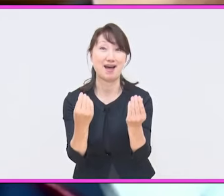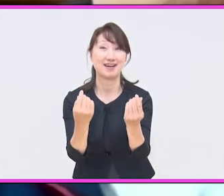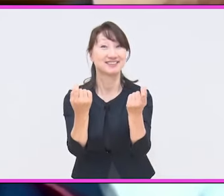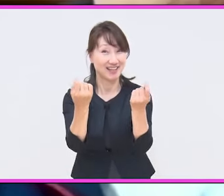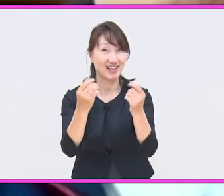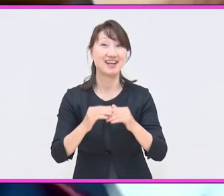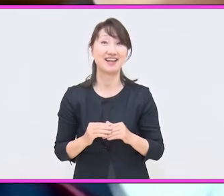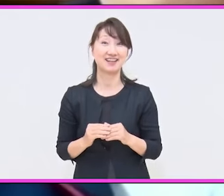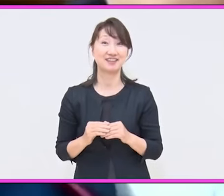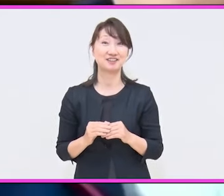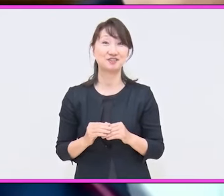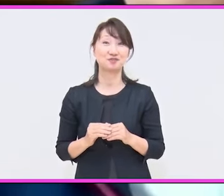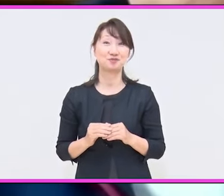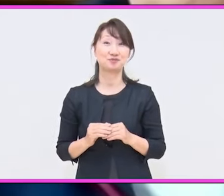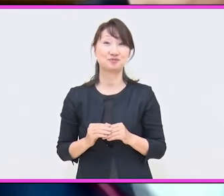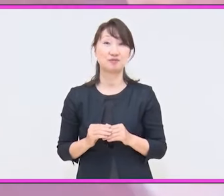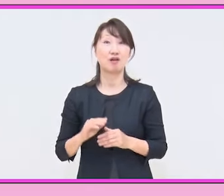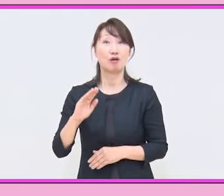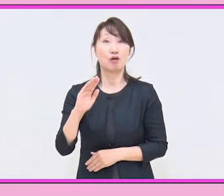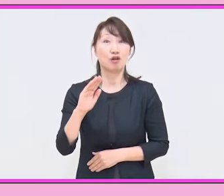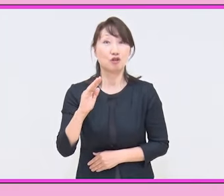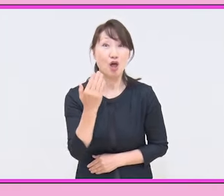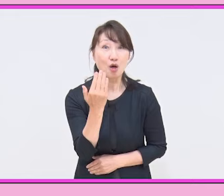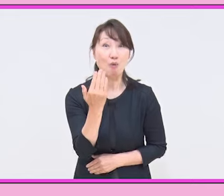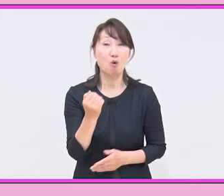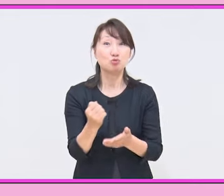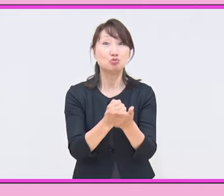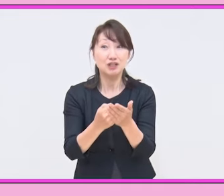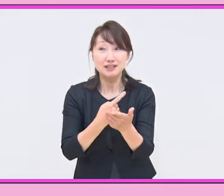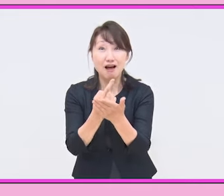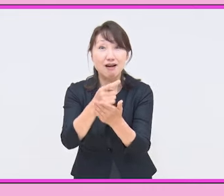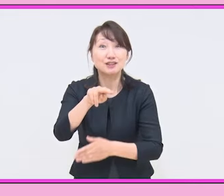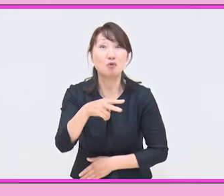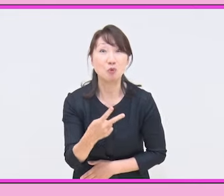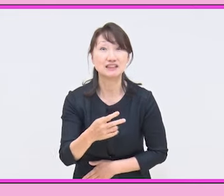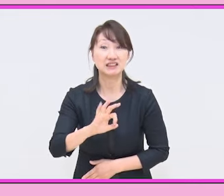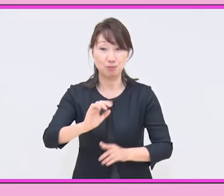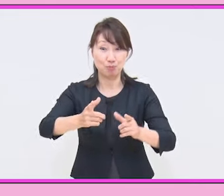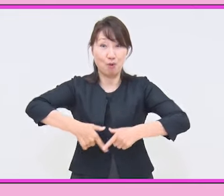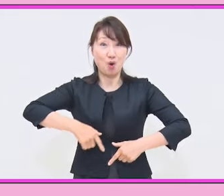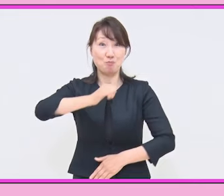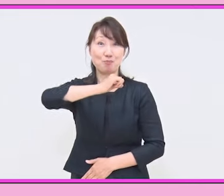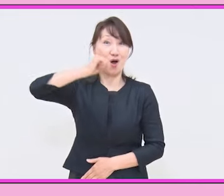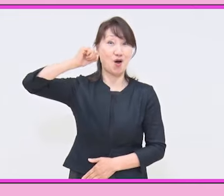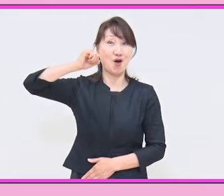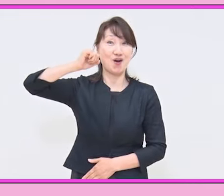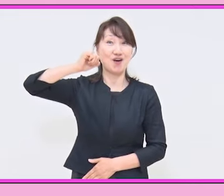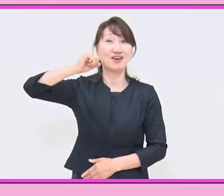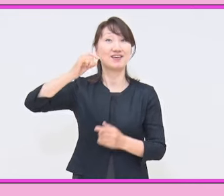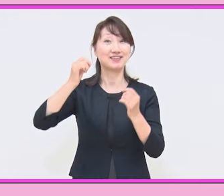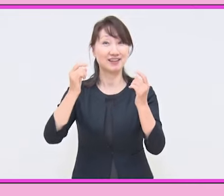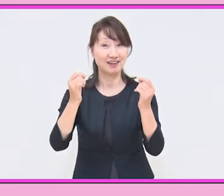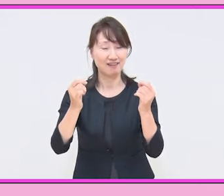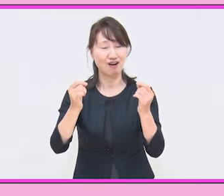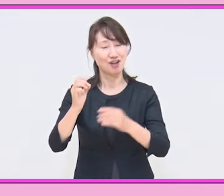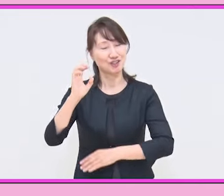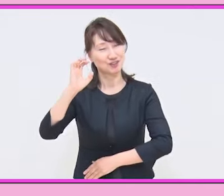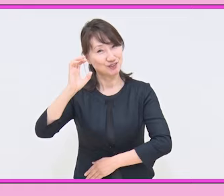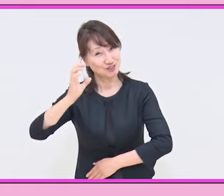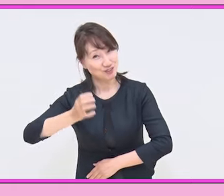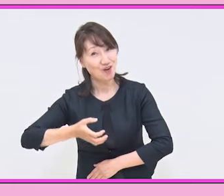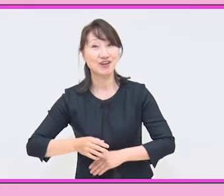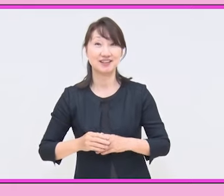よね。でもそこで偶然とはいえ金メダルをなんと獲得されているというのは本当にすご